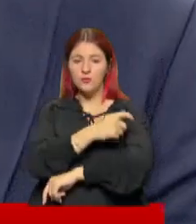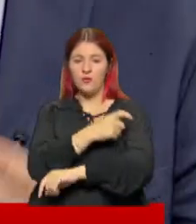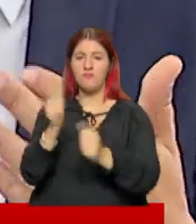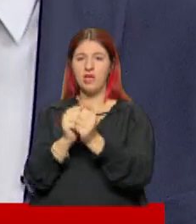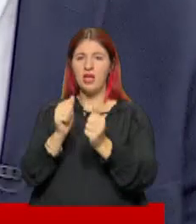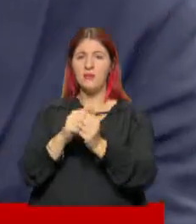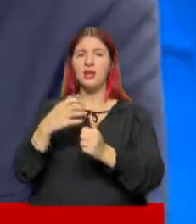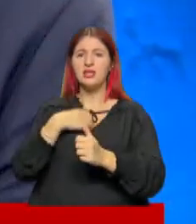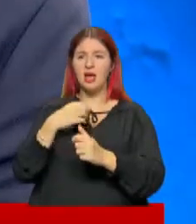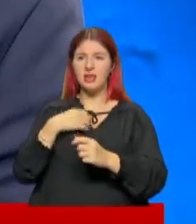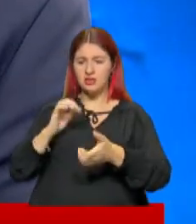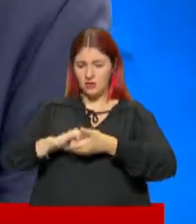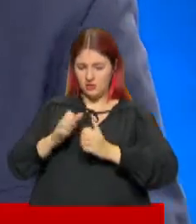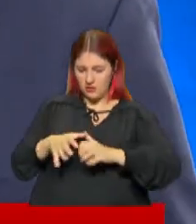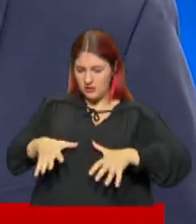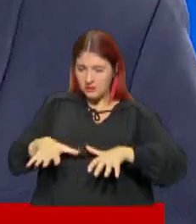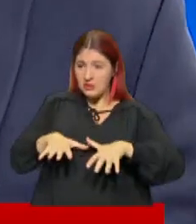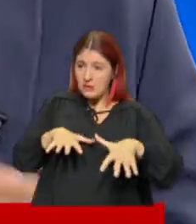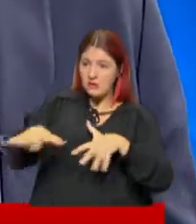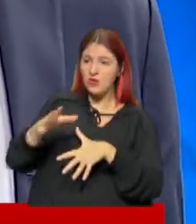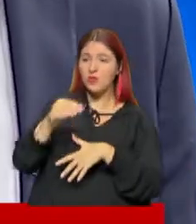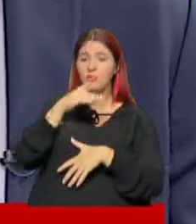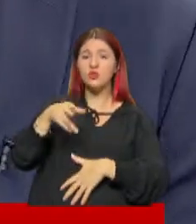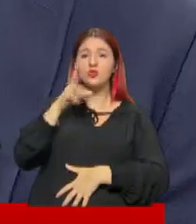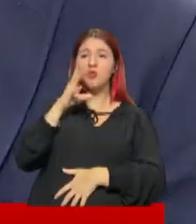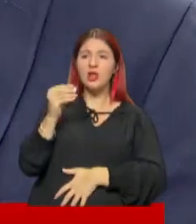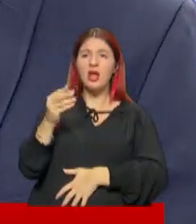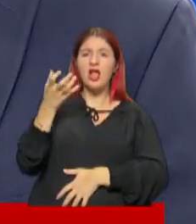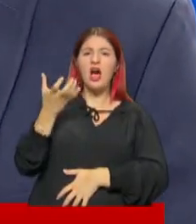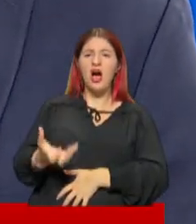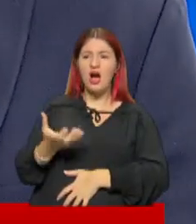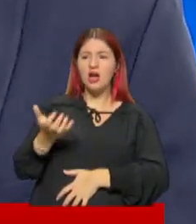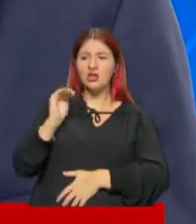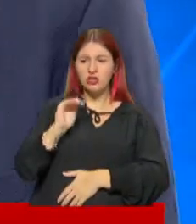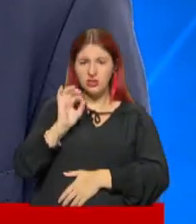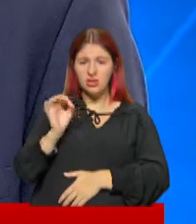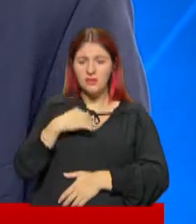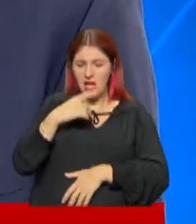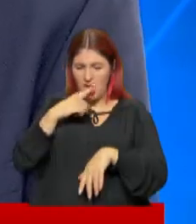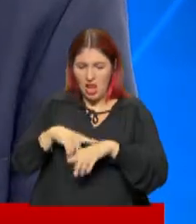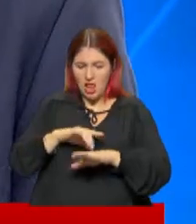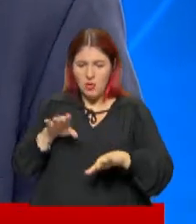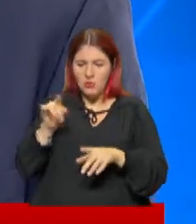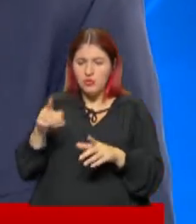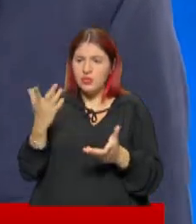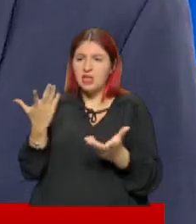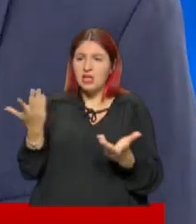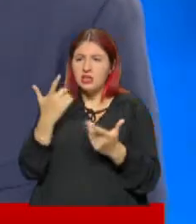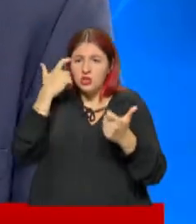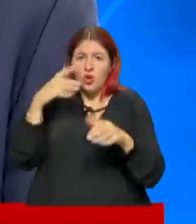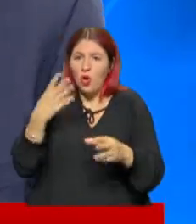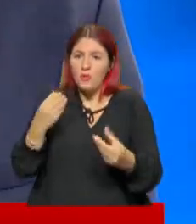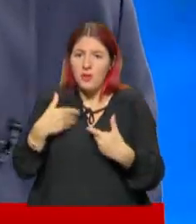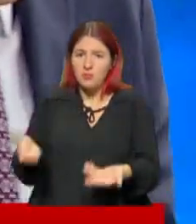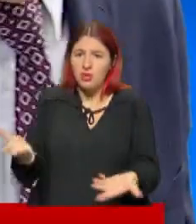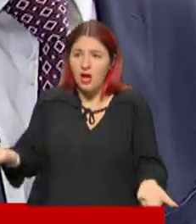aracılığıyla kendi militanlarını yerleştirdiğini hepimiz biliyoruz ve bunun sonuçlarını en acı biçimde yaşadık değil mi? Şimdi inanamıyorum işte. Bakın bu meseleden nasıl şaşırmayayım ben